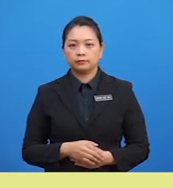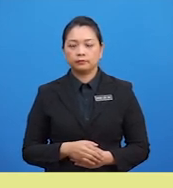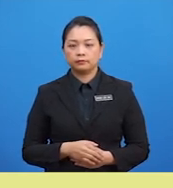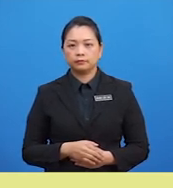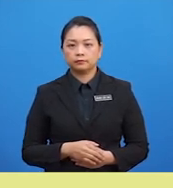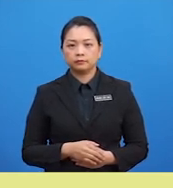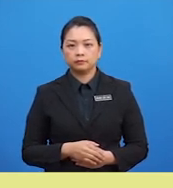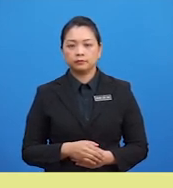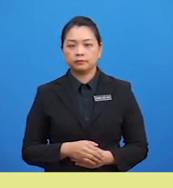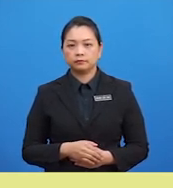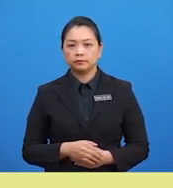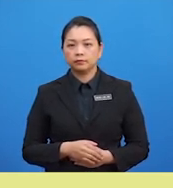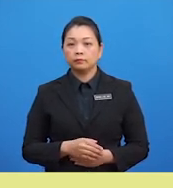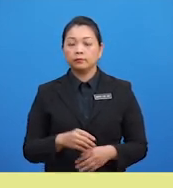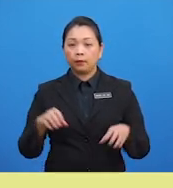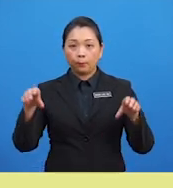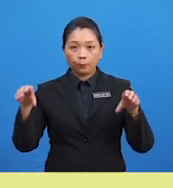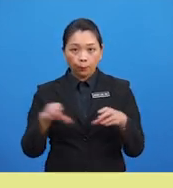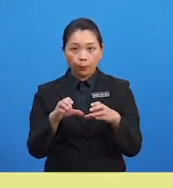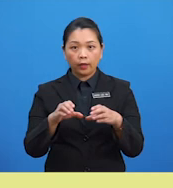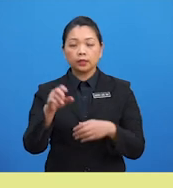digunakan untuk membuat kuboid